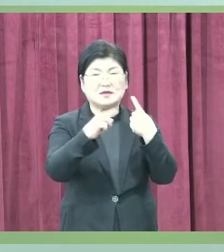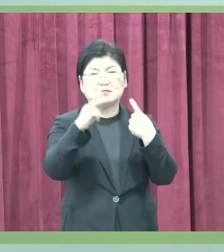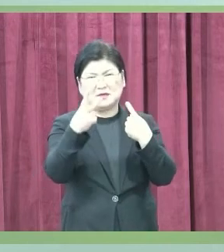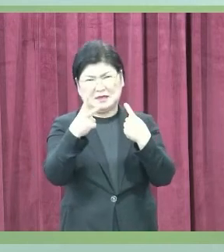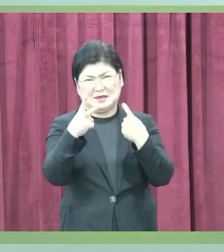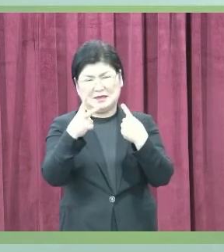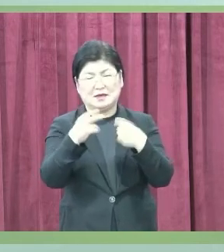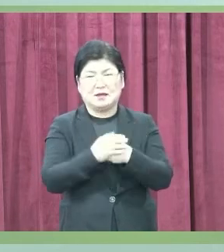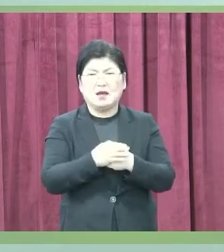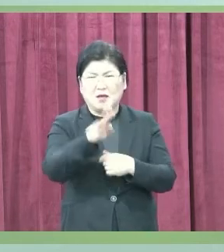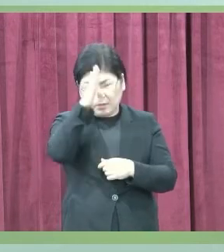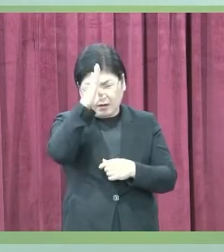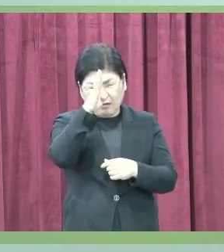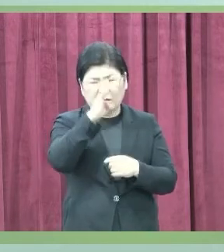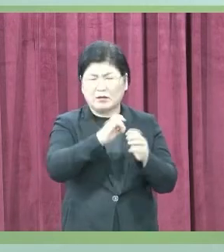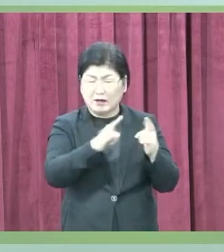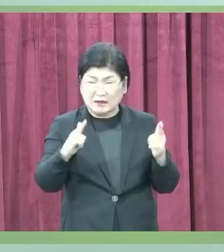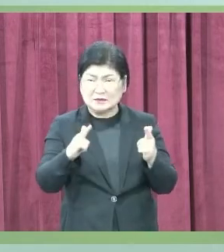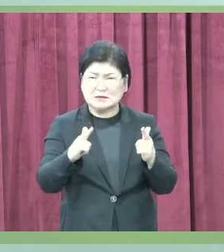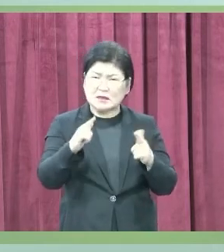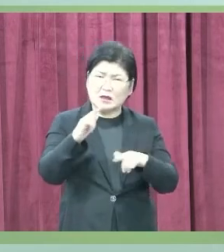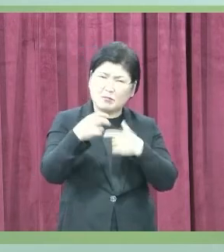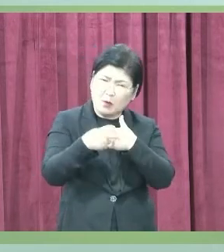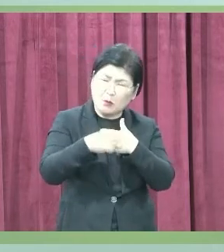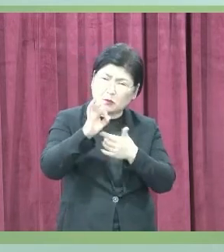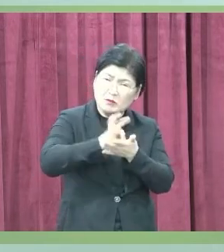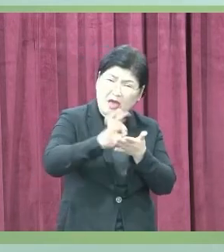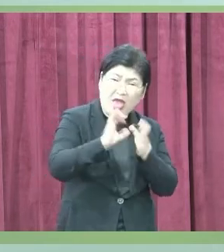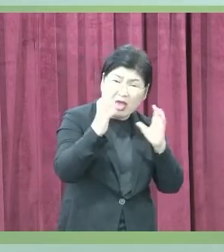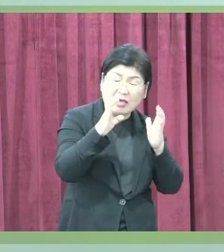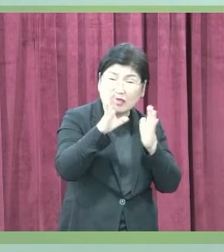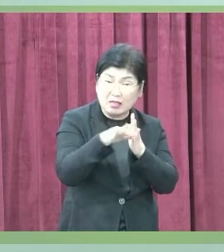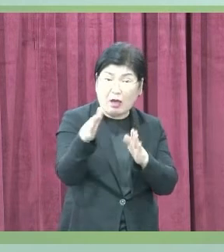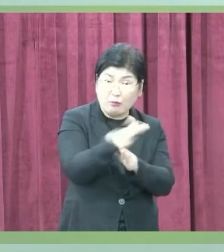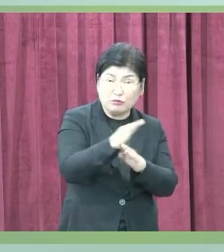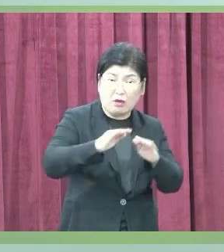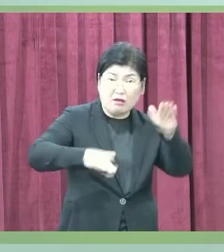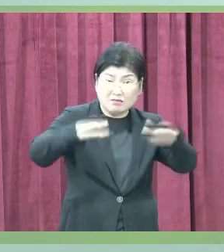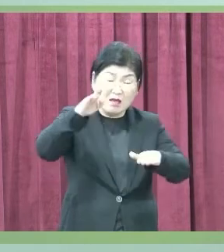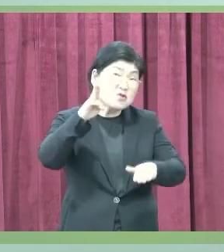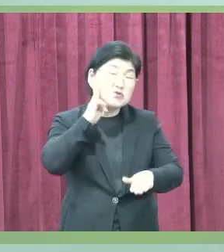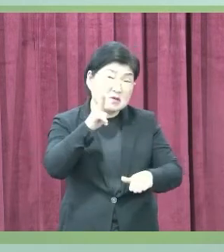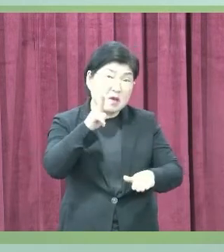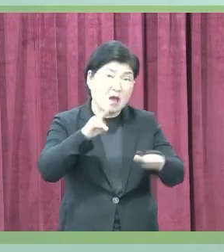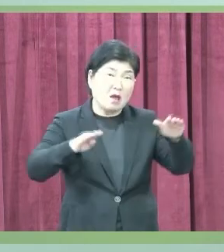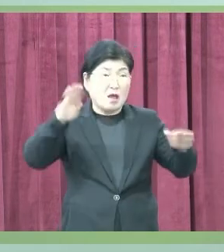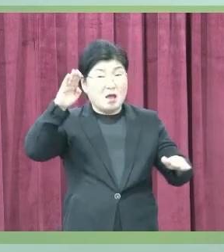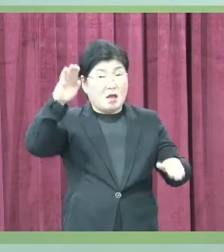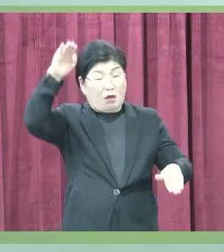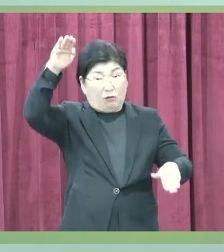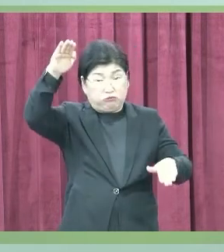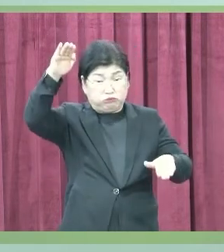질환의 분포 차이라든가 진료비 차이가 어린 연령군에서는 차이가 꽤 많이 나다가 이 차이가